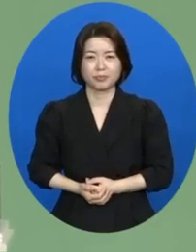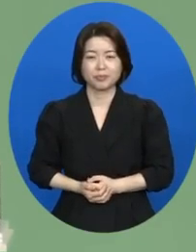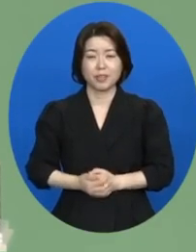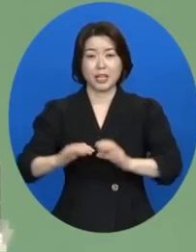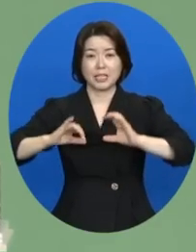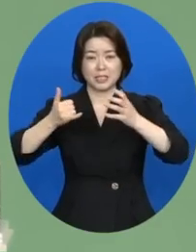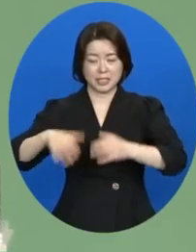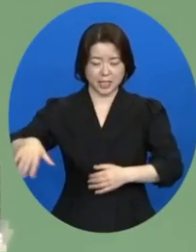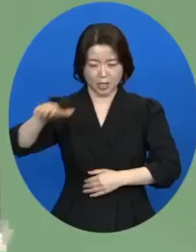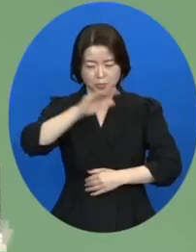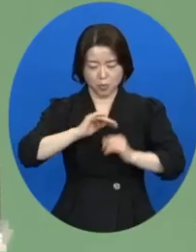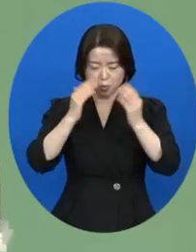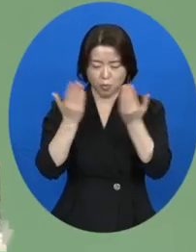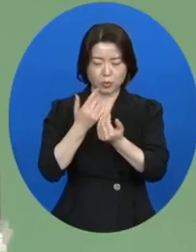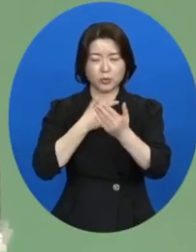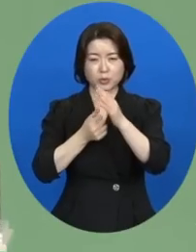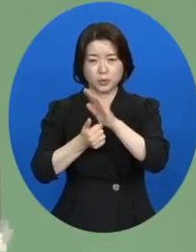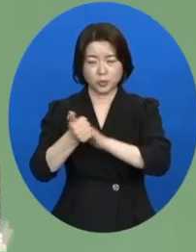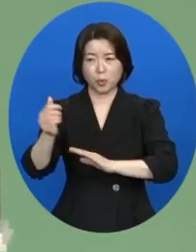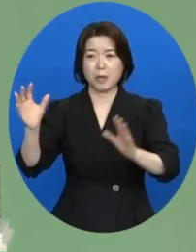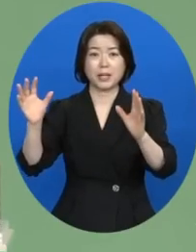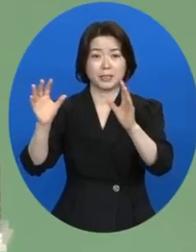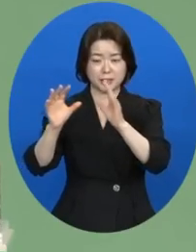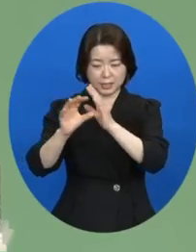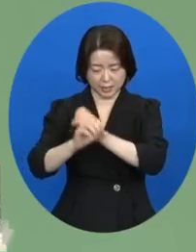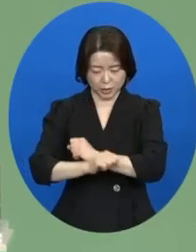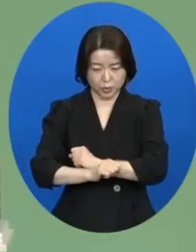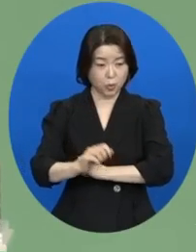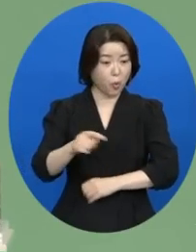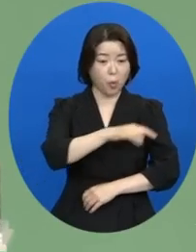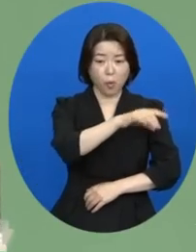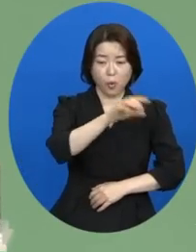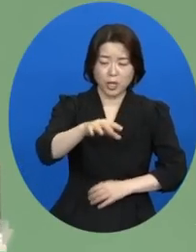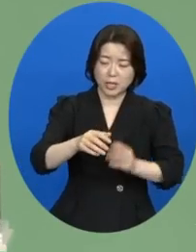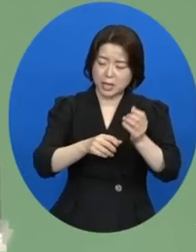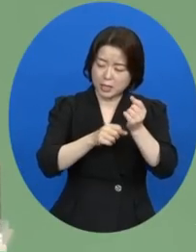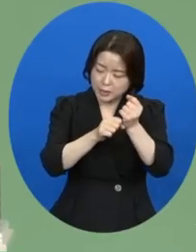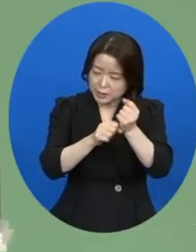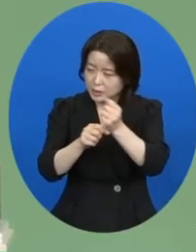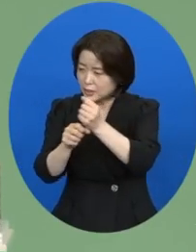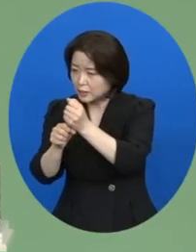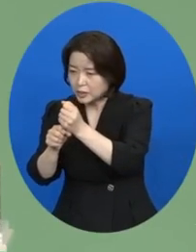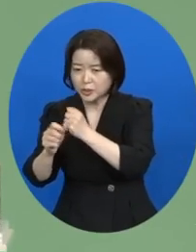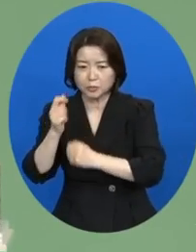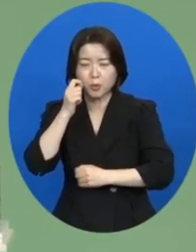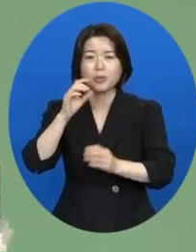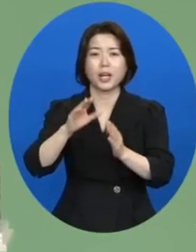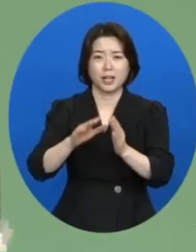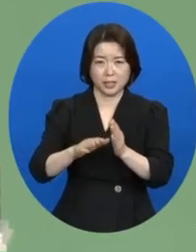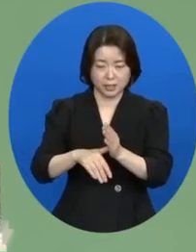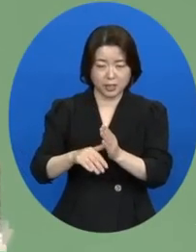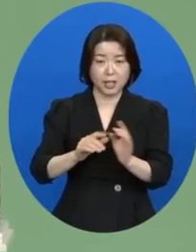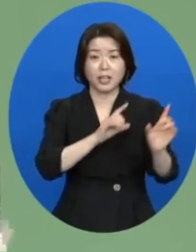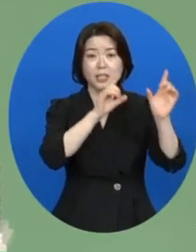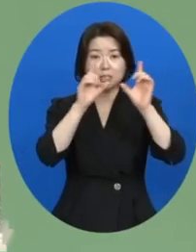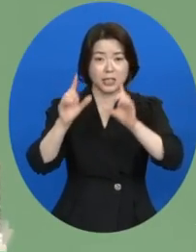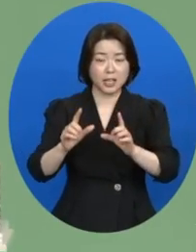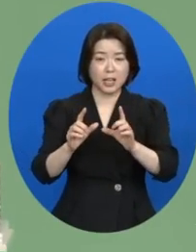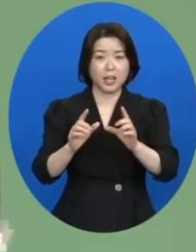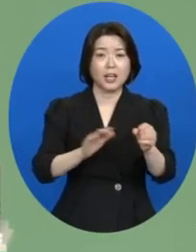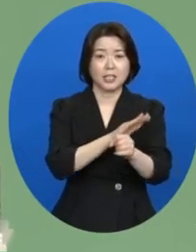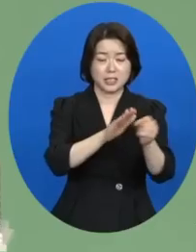세상의 모든 소망이 다 없어지고 어디에도 기댈 데가 없이 살아가고 계시는